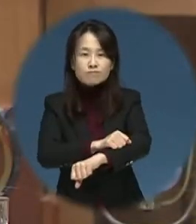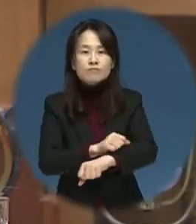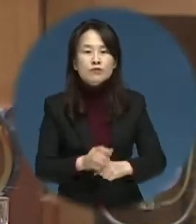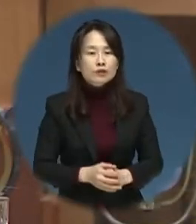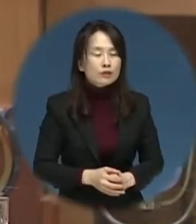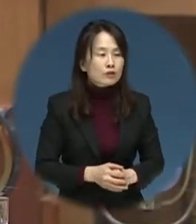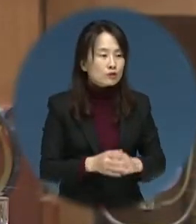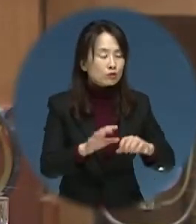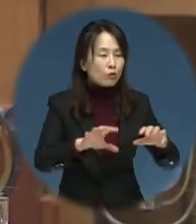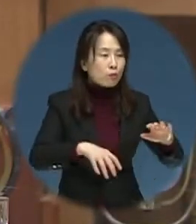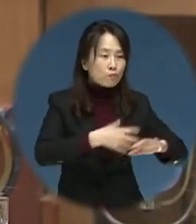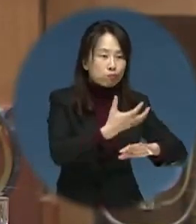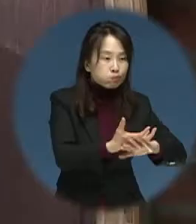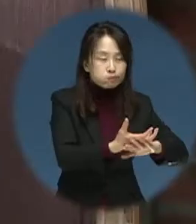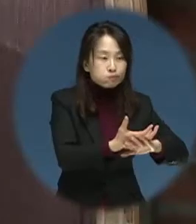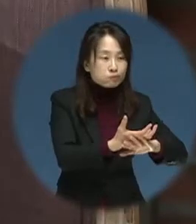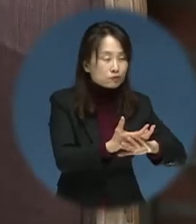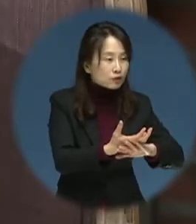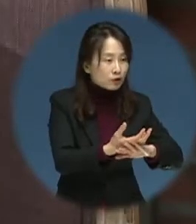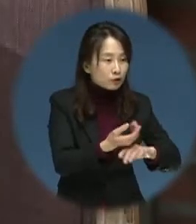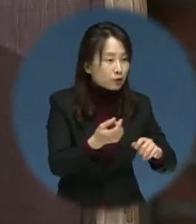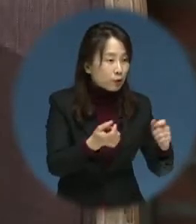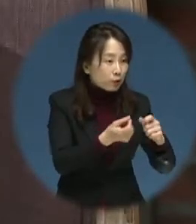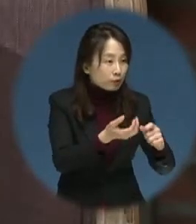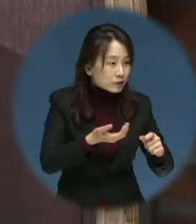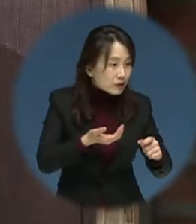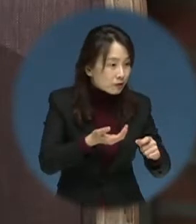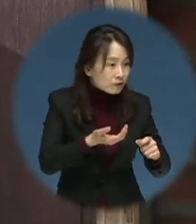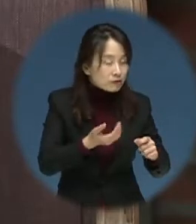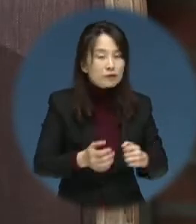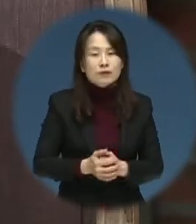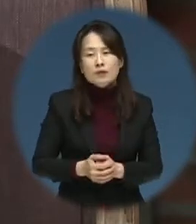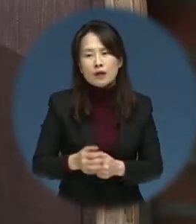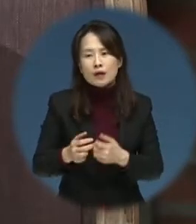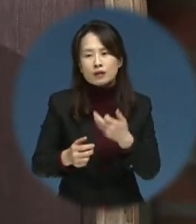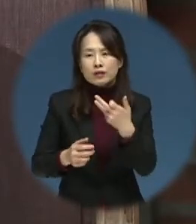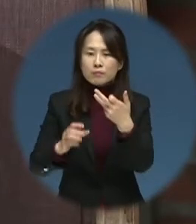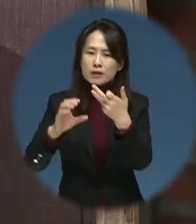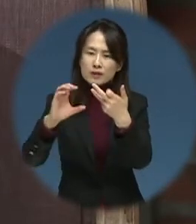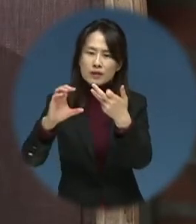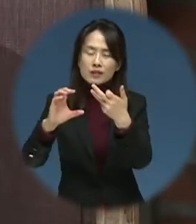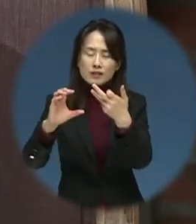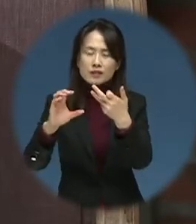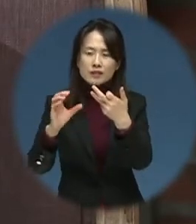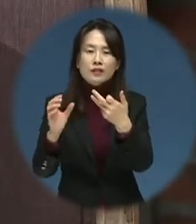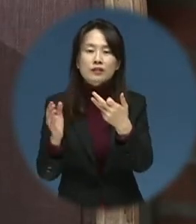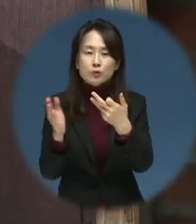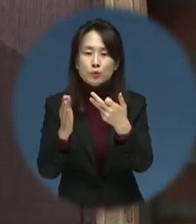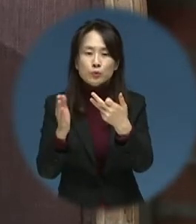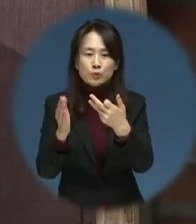불과 몇백 년. 18세기 정도로 보는데요. 뭐 중동사회는 그 계기를